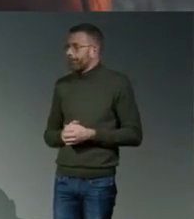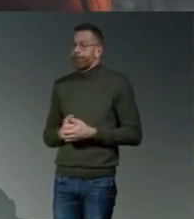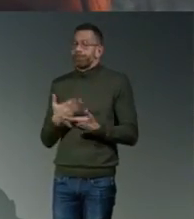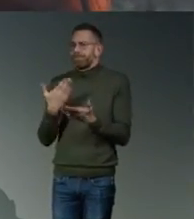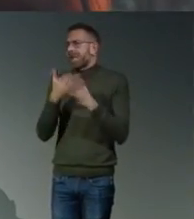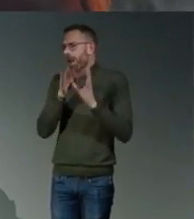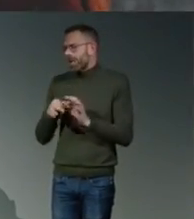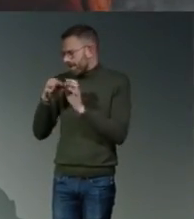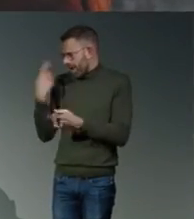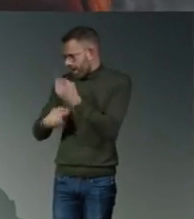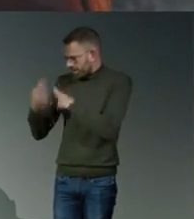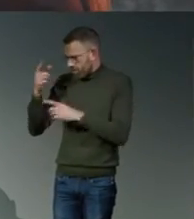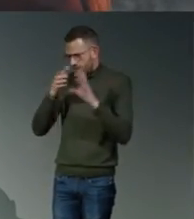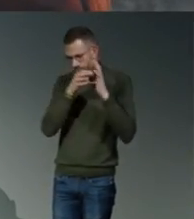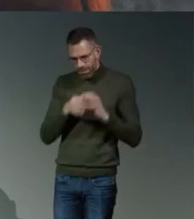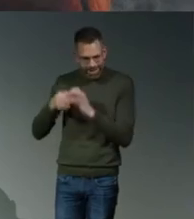histoire,